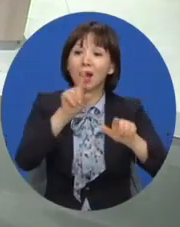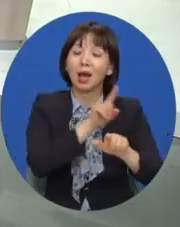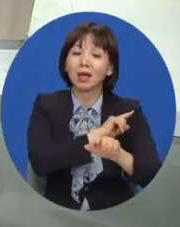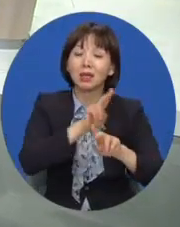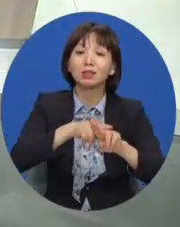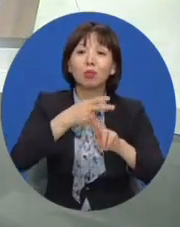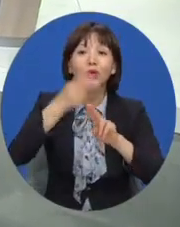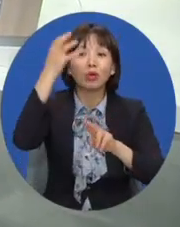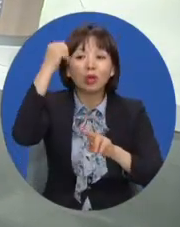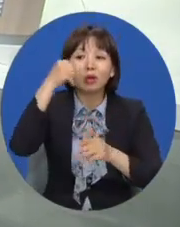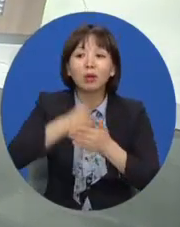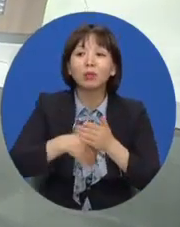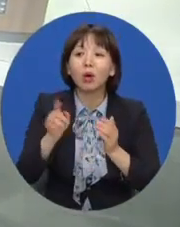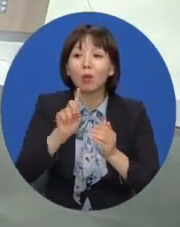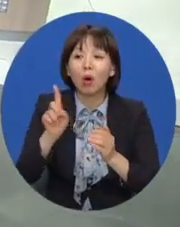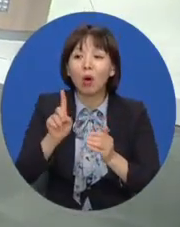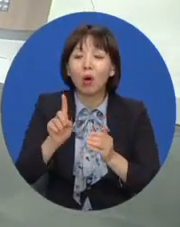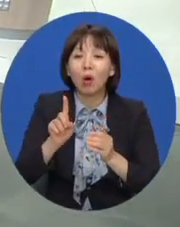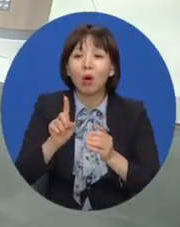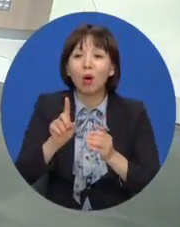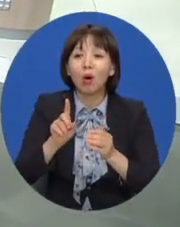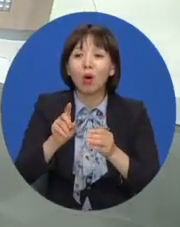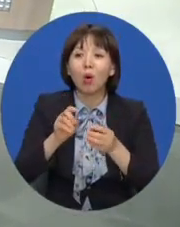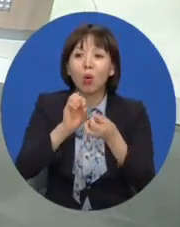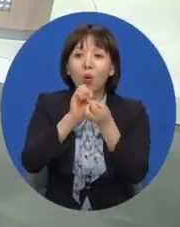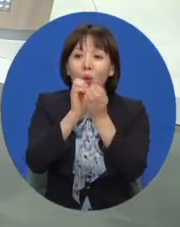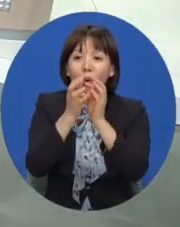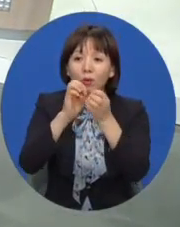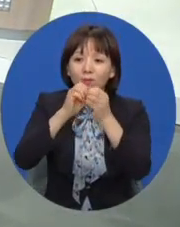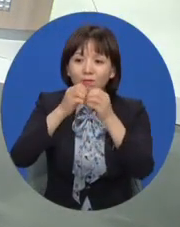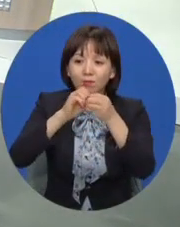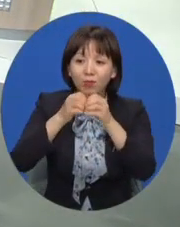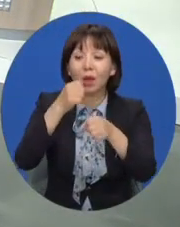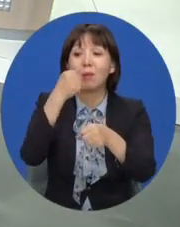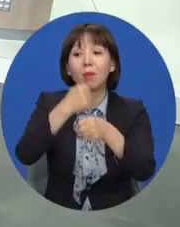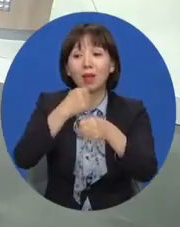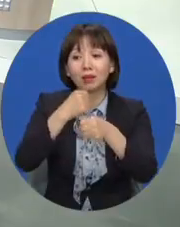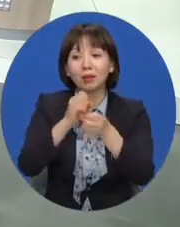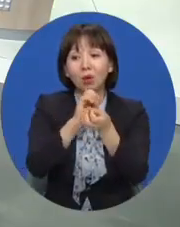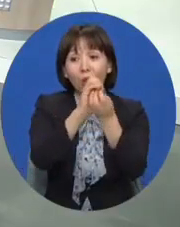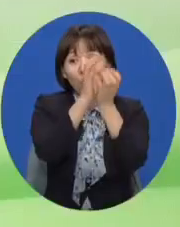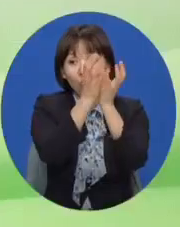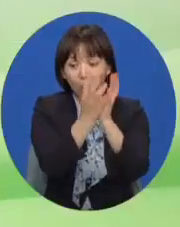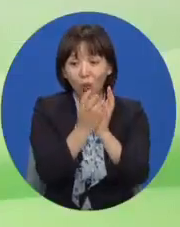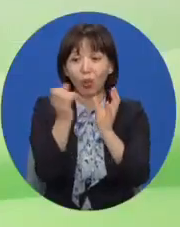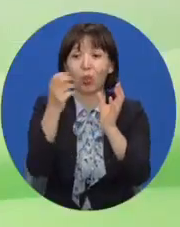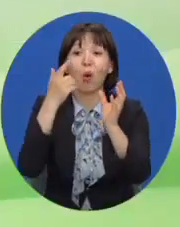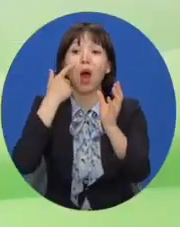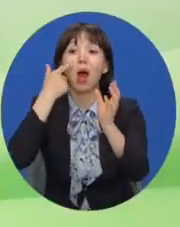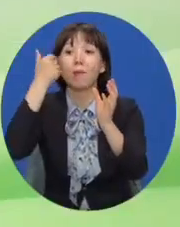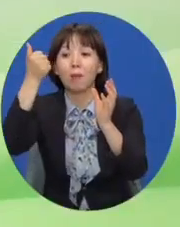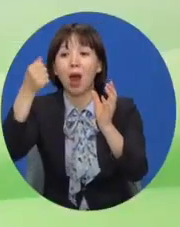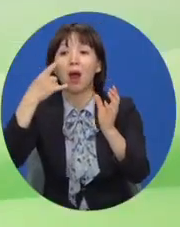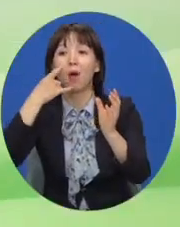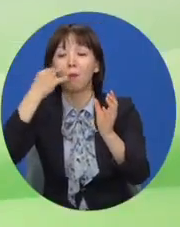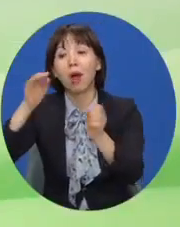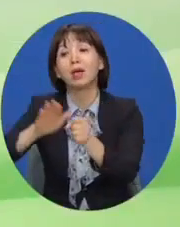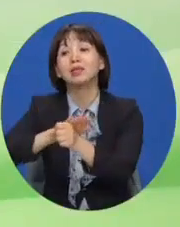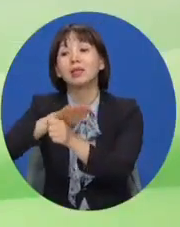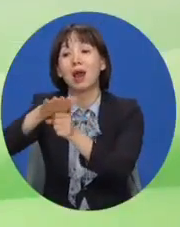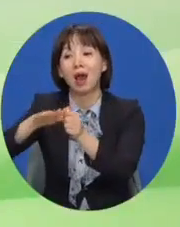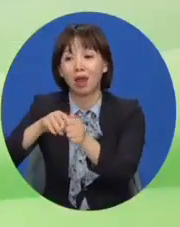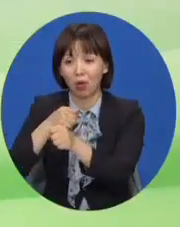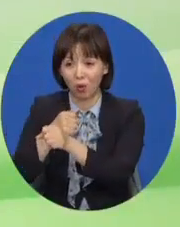남던가요? 꼬깃꼬깃하게 만든 색종이로 만든 카네이션 그리고 거기에 아빠, 엄마 사랑해요